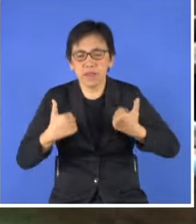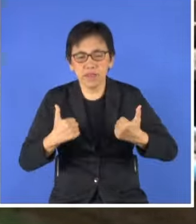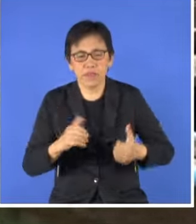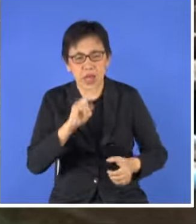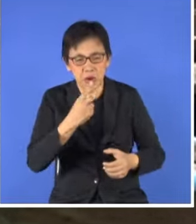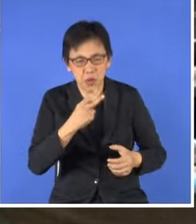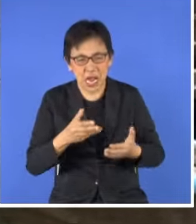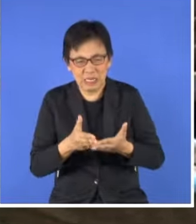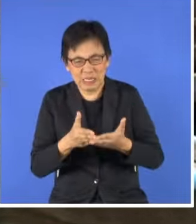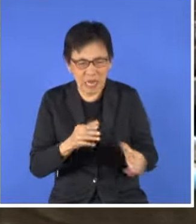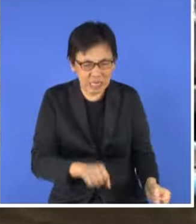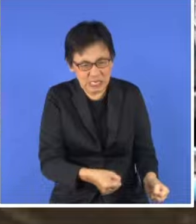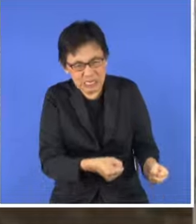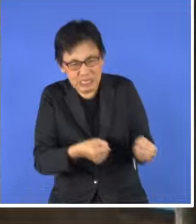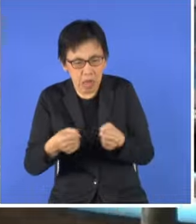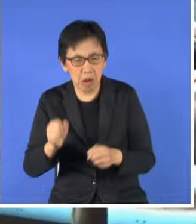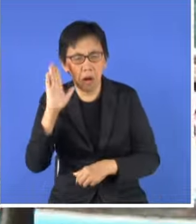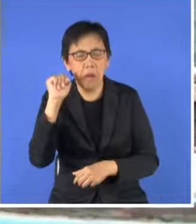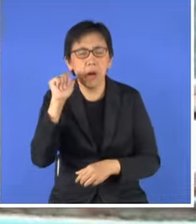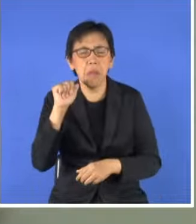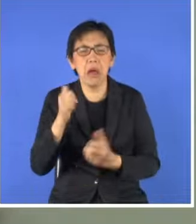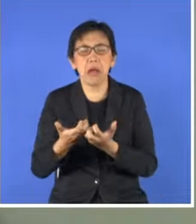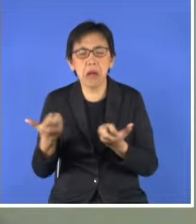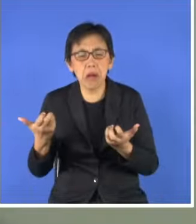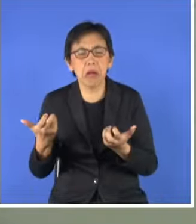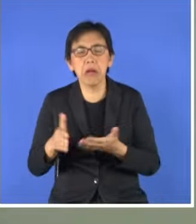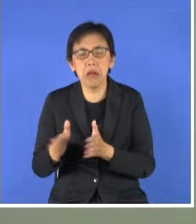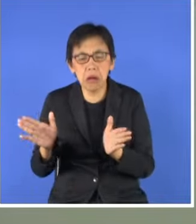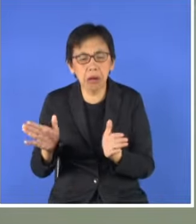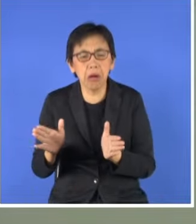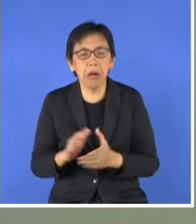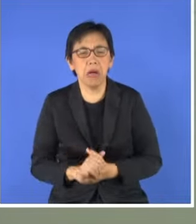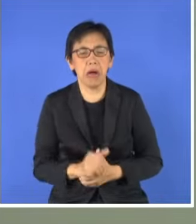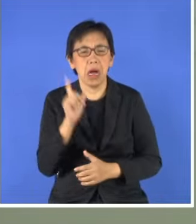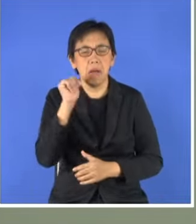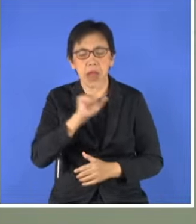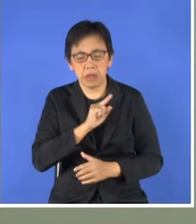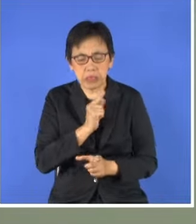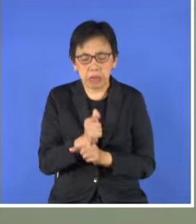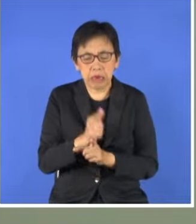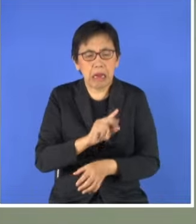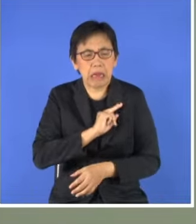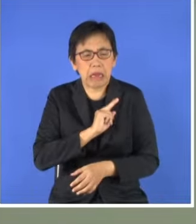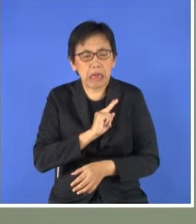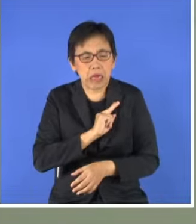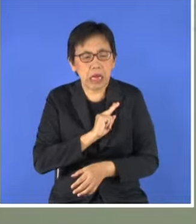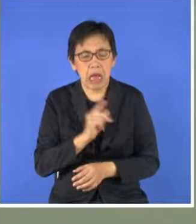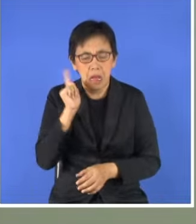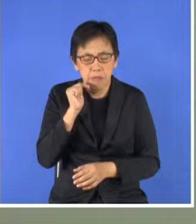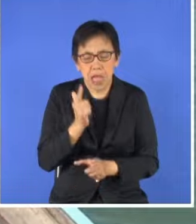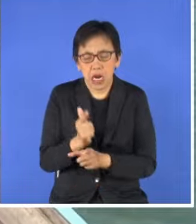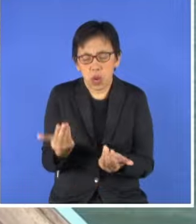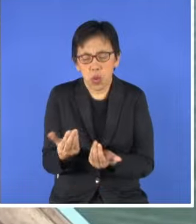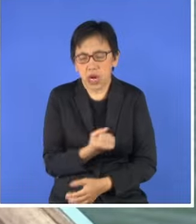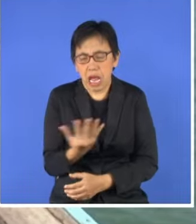ดูเด็กชายแบกนะครับพ่อแม่ก็แยกทางกันทิ้งภาระนะครับให้แม่เลี้ยงเดี่ยวเนี่ยเลี้ยงลูก 5คนแต่ว่าลูกชายคน